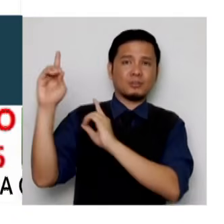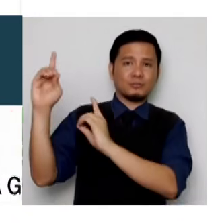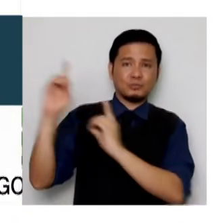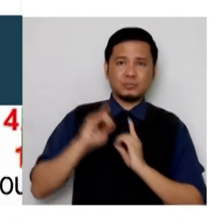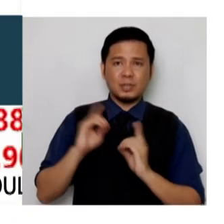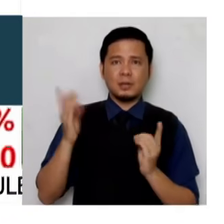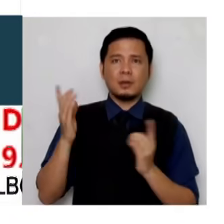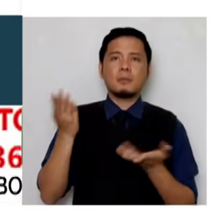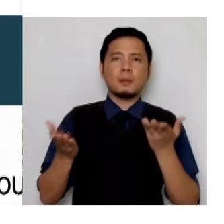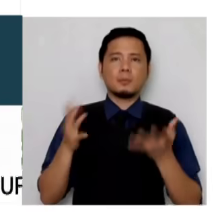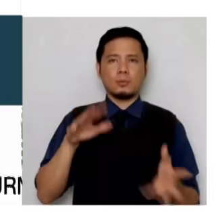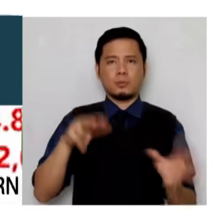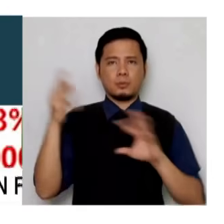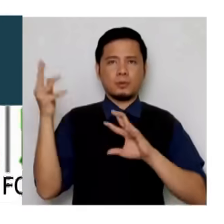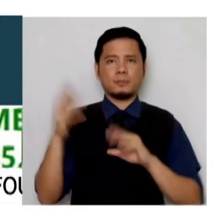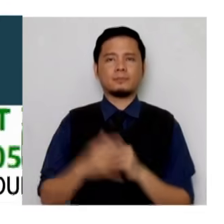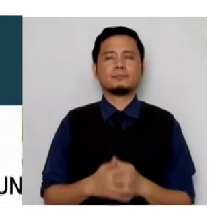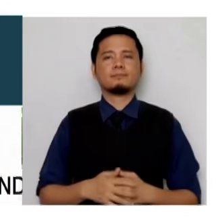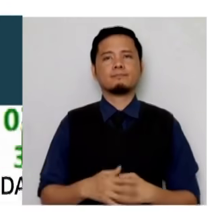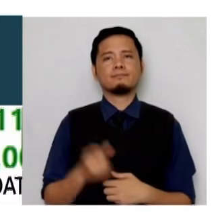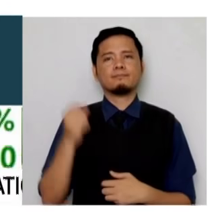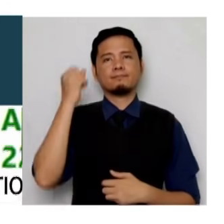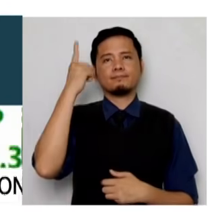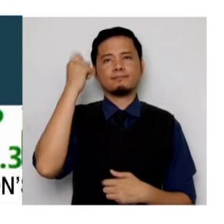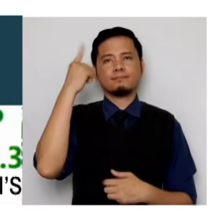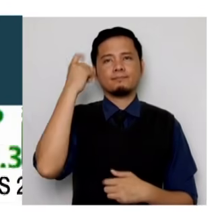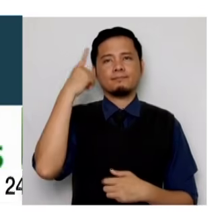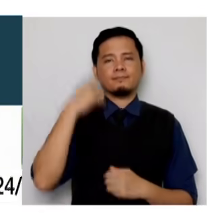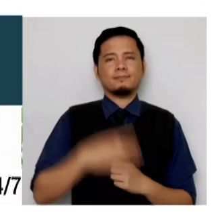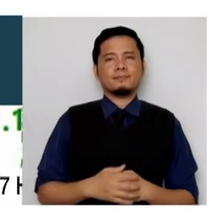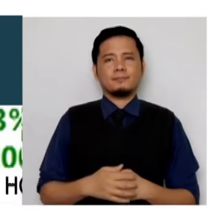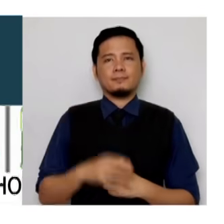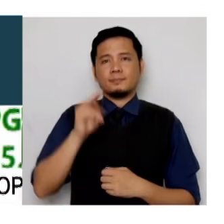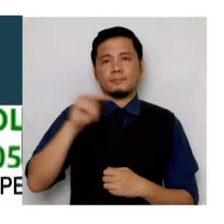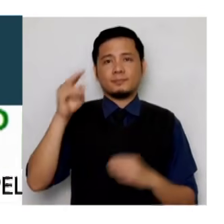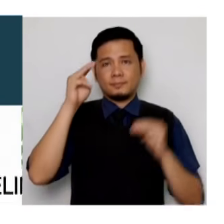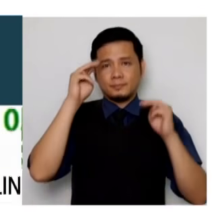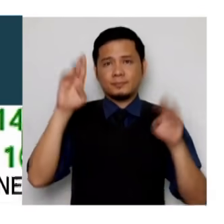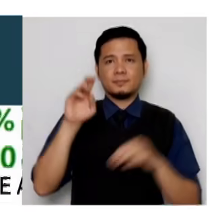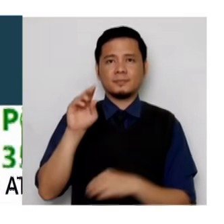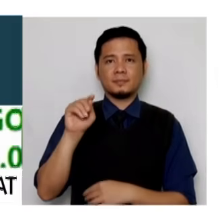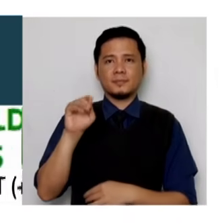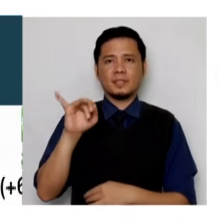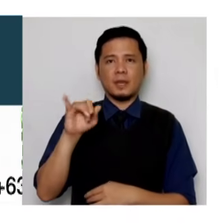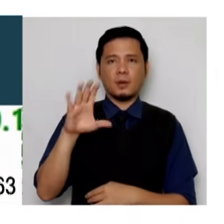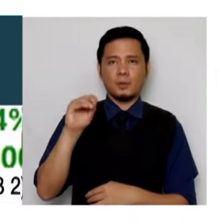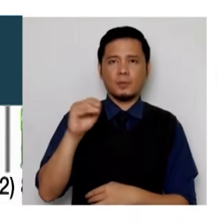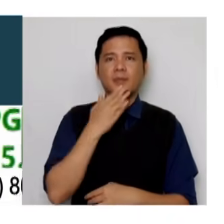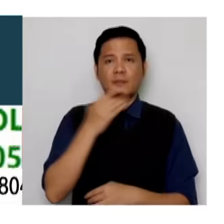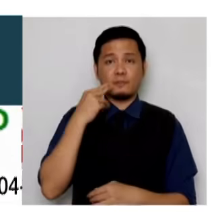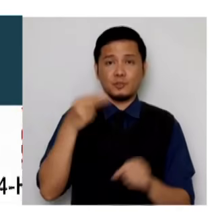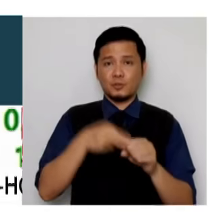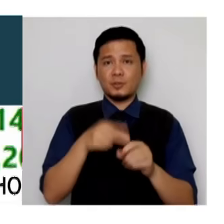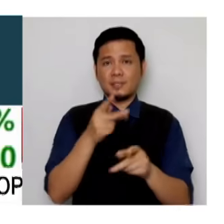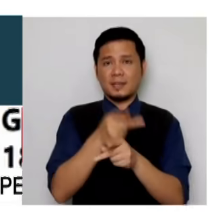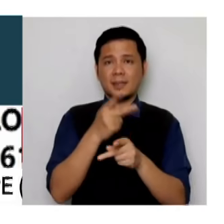bakuna. Okay, we got it. As always, Navotas Mayor Toby Tiangco, thank you for joining us today. Take care